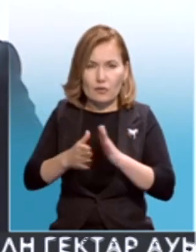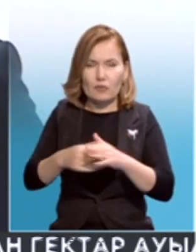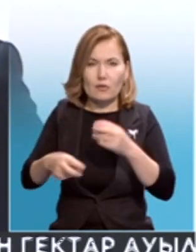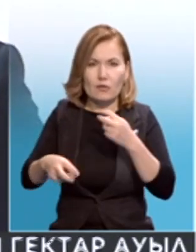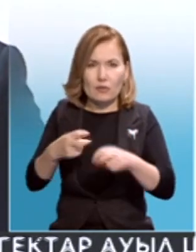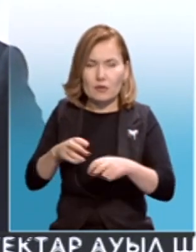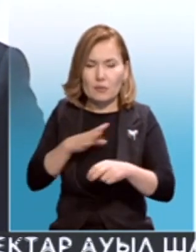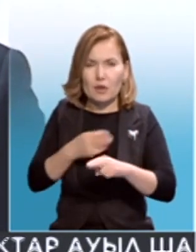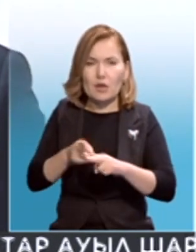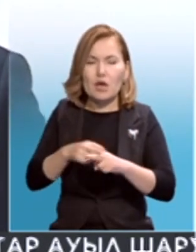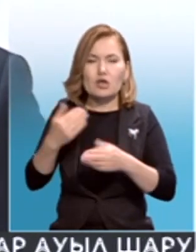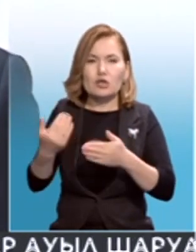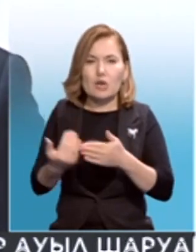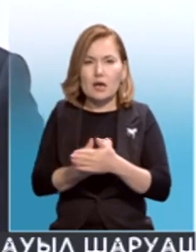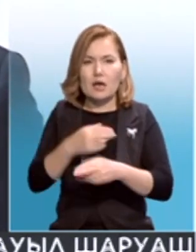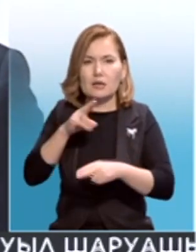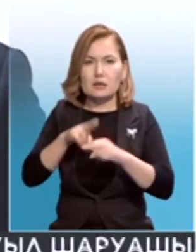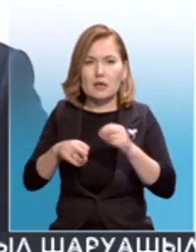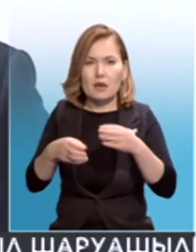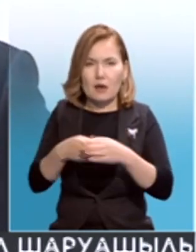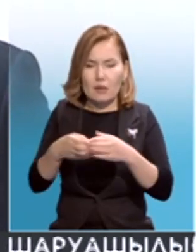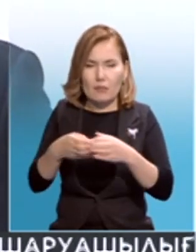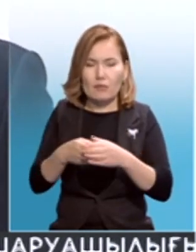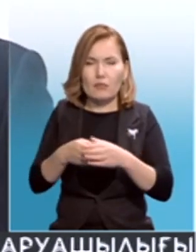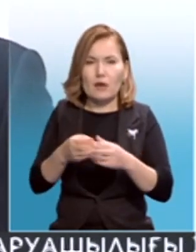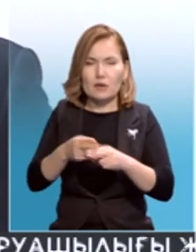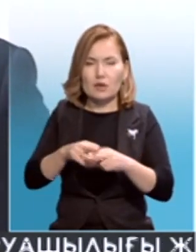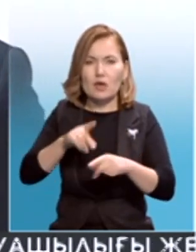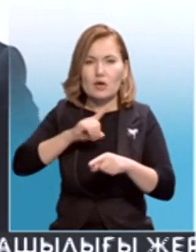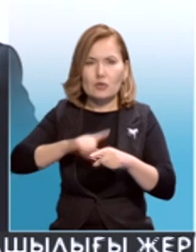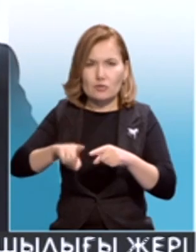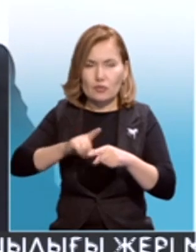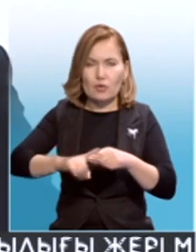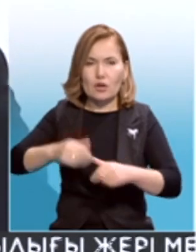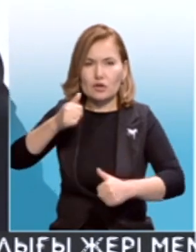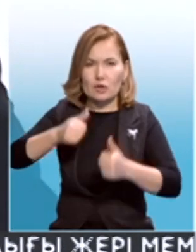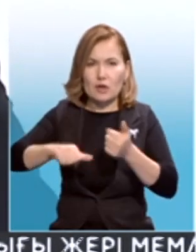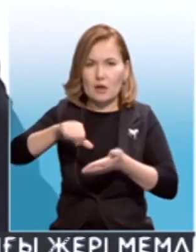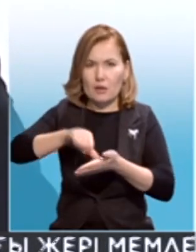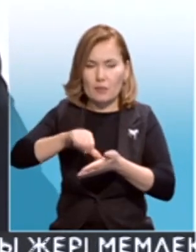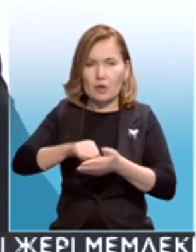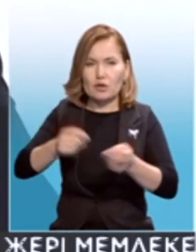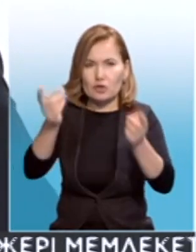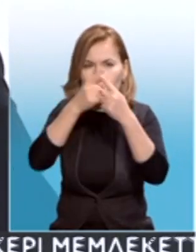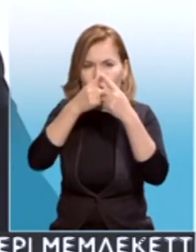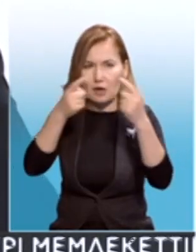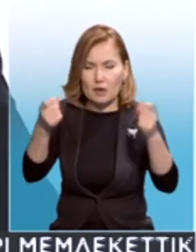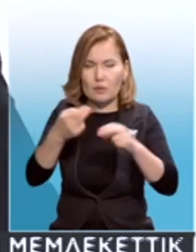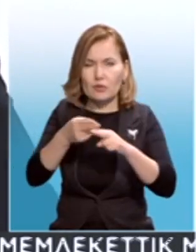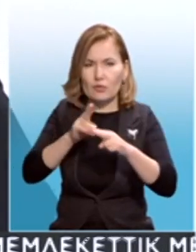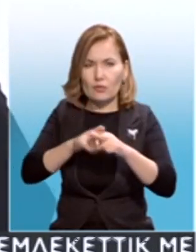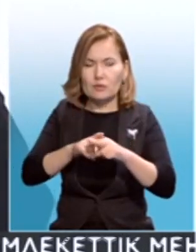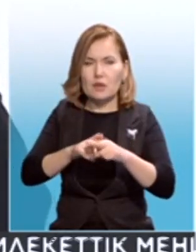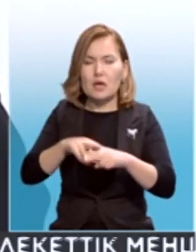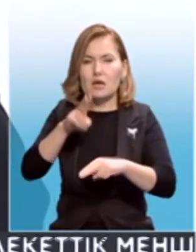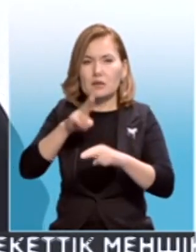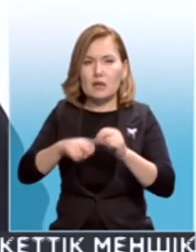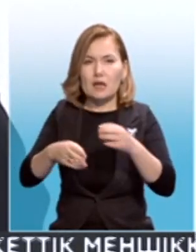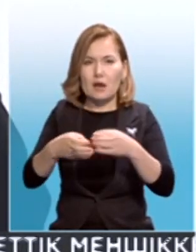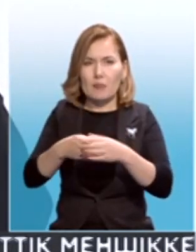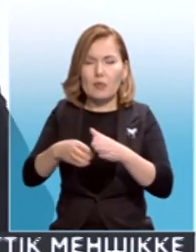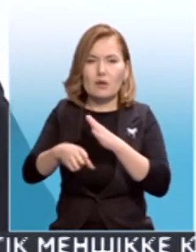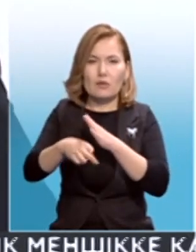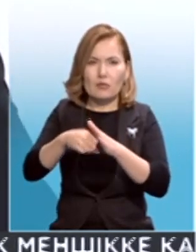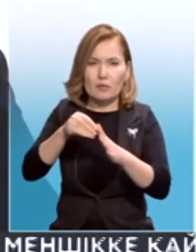Жаңа мердігер айқындауға мемлекеттік сатып алу жарысы жарияланған. Және